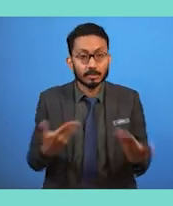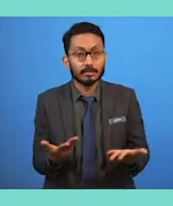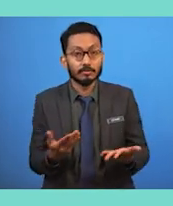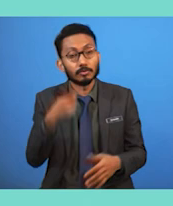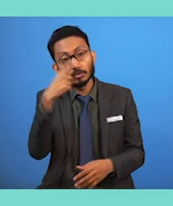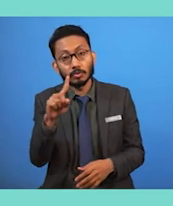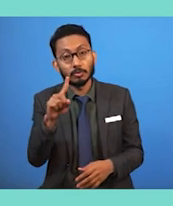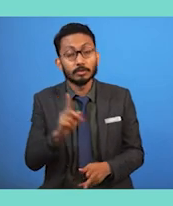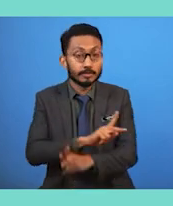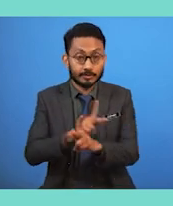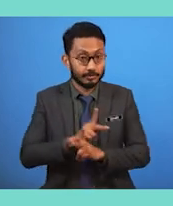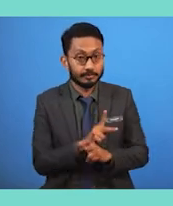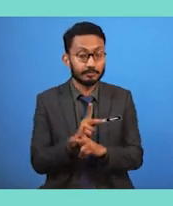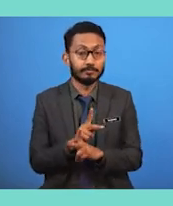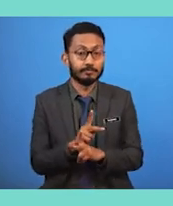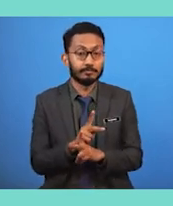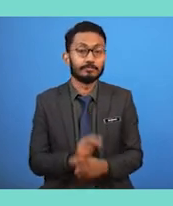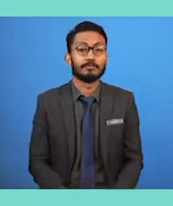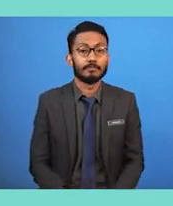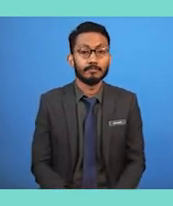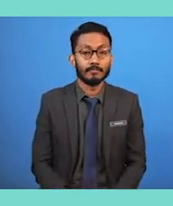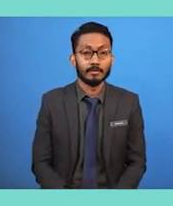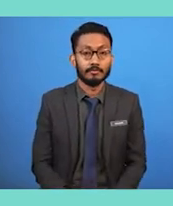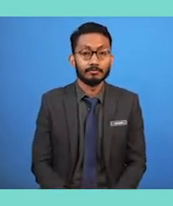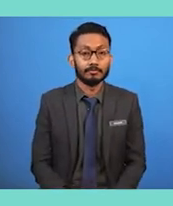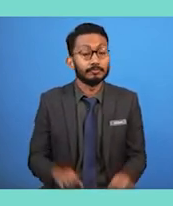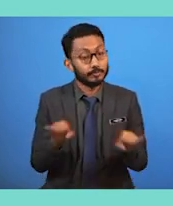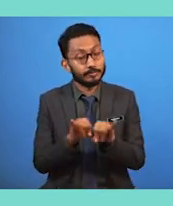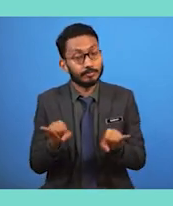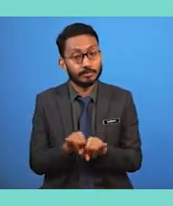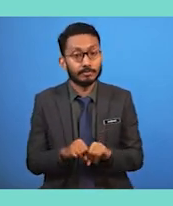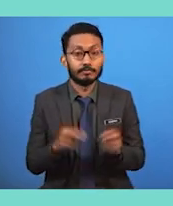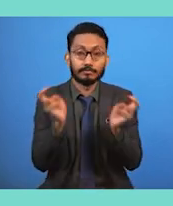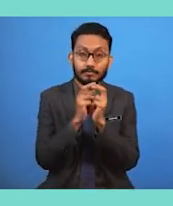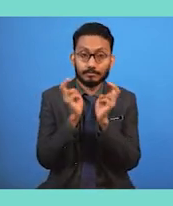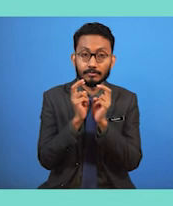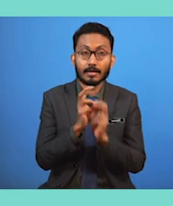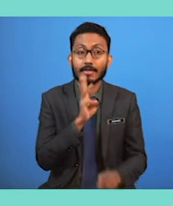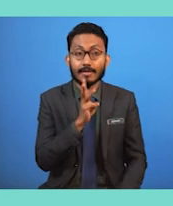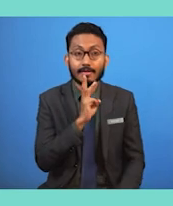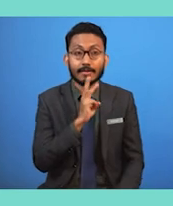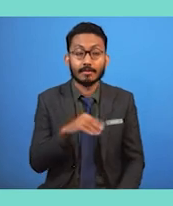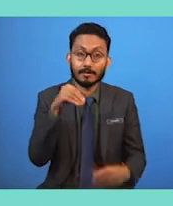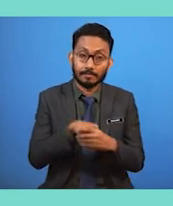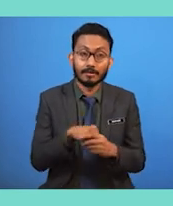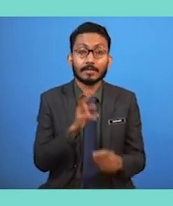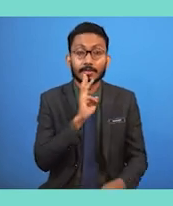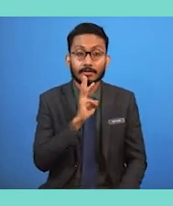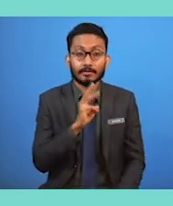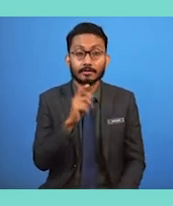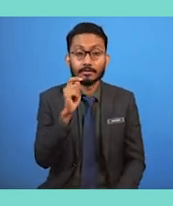menternaknya. Moina species adalah sejenis kutu air di dalam air tawar. Ia